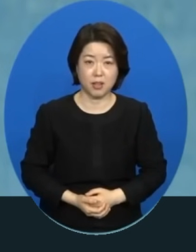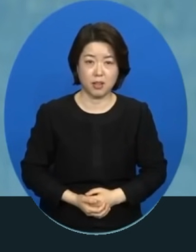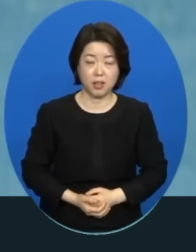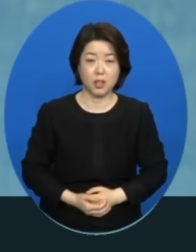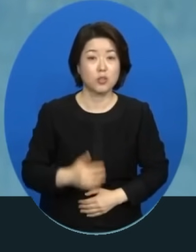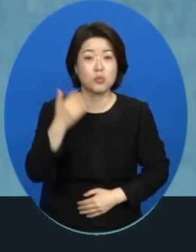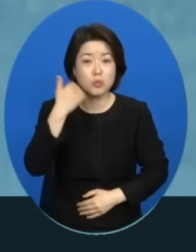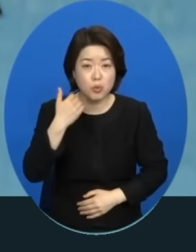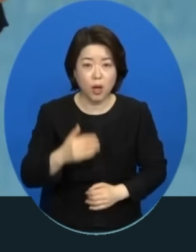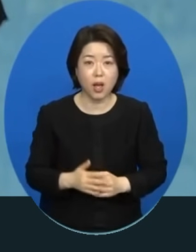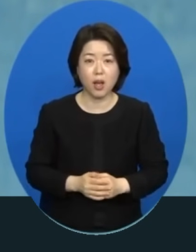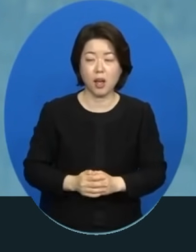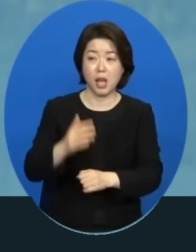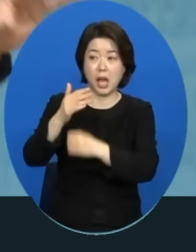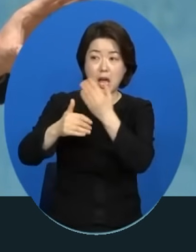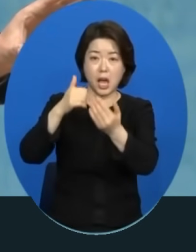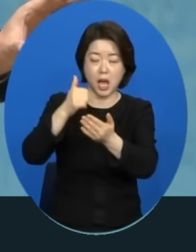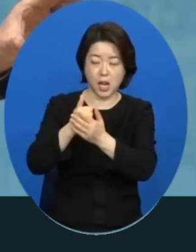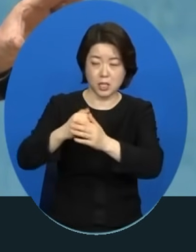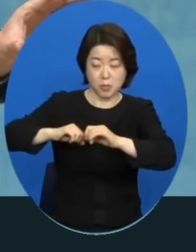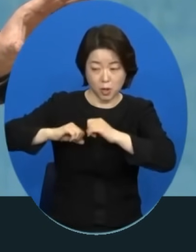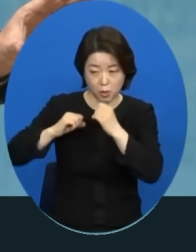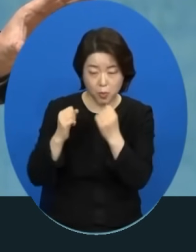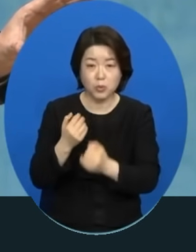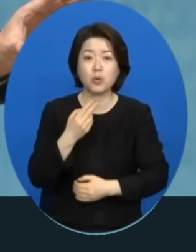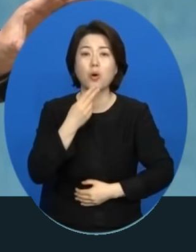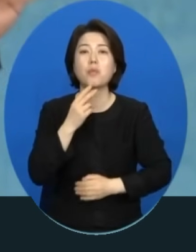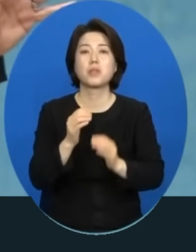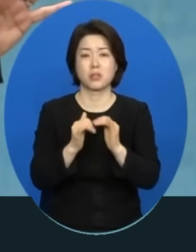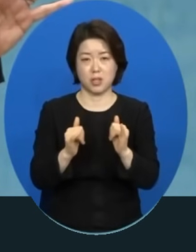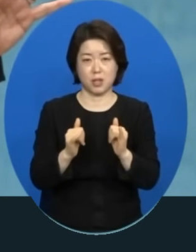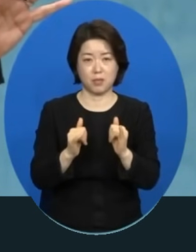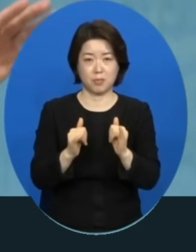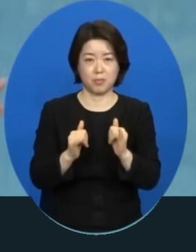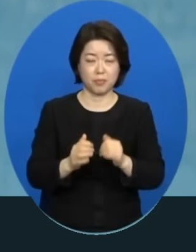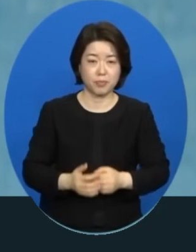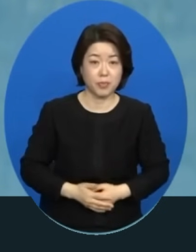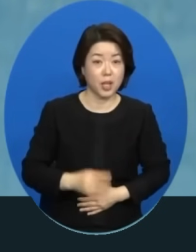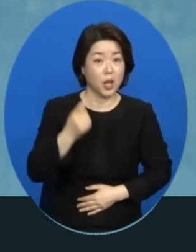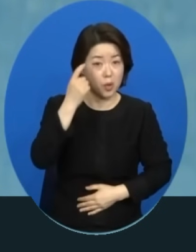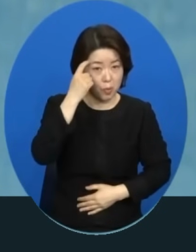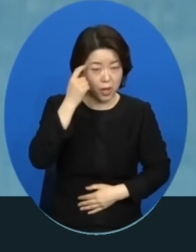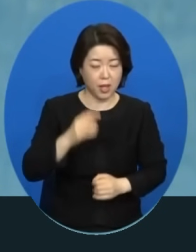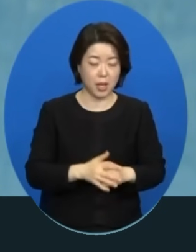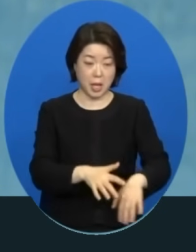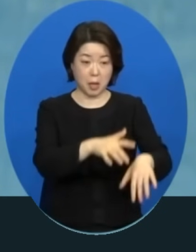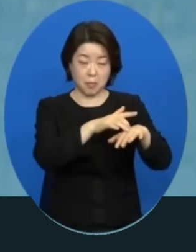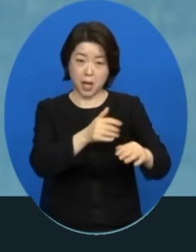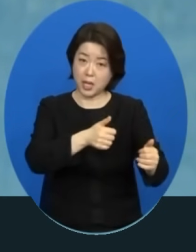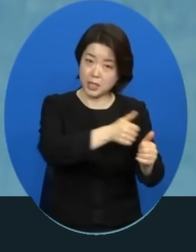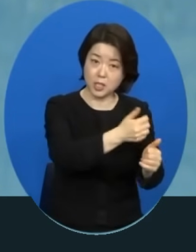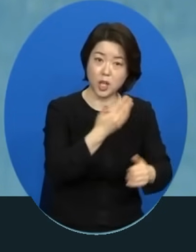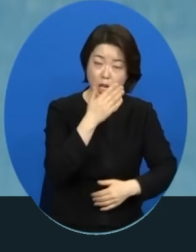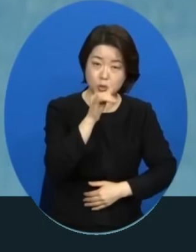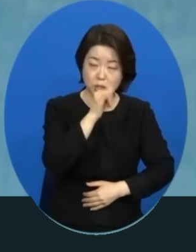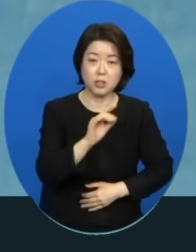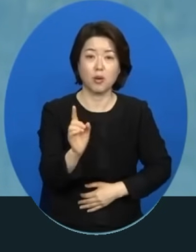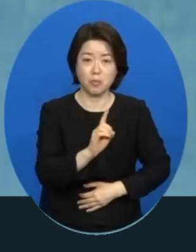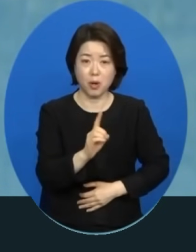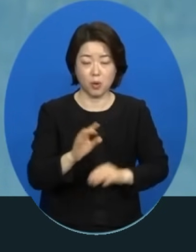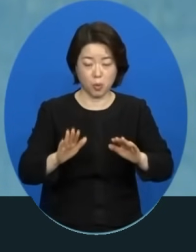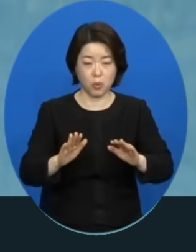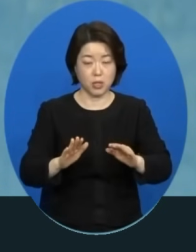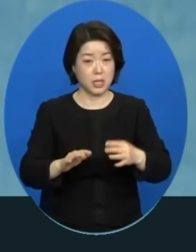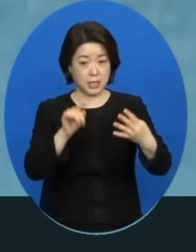누가? 바로 하나님께 복종하지 않는 사람이에요. 왜냐하면 마귀를 대적할 수 있는 것은 오늘 말씀의